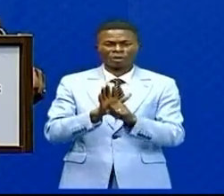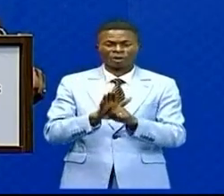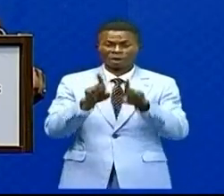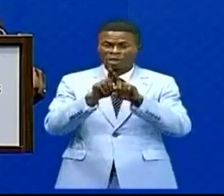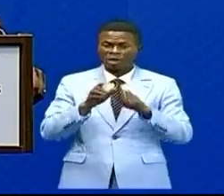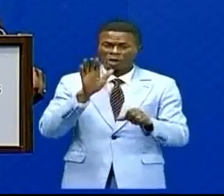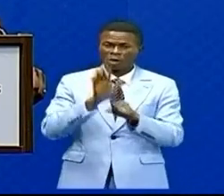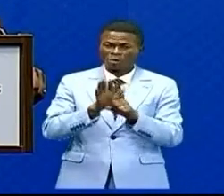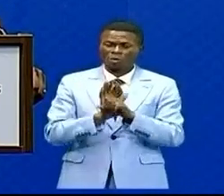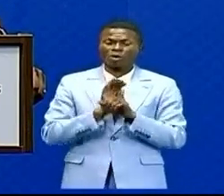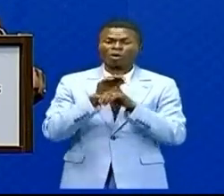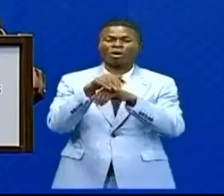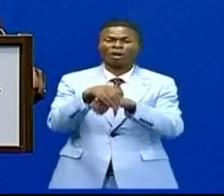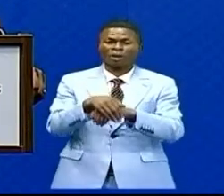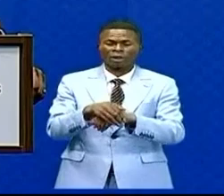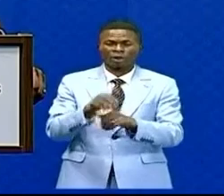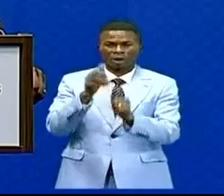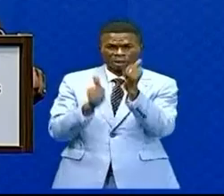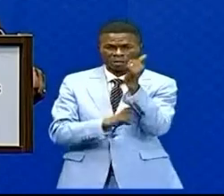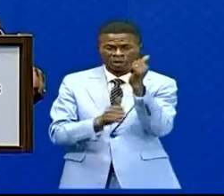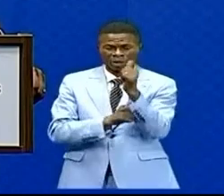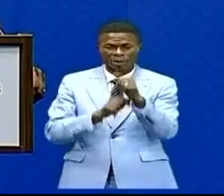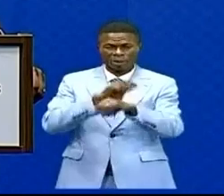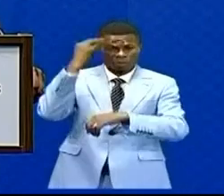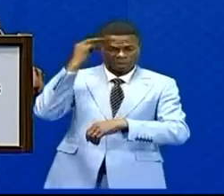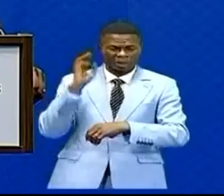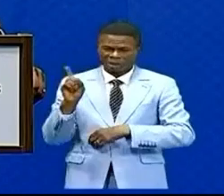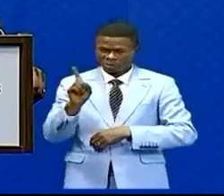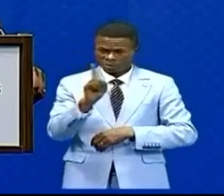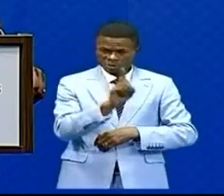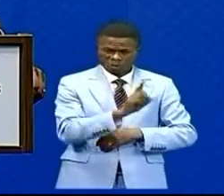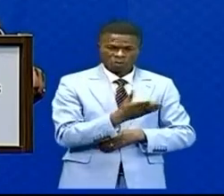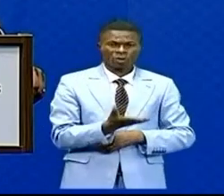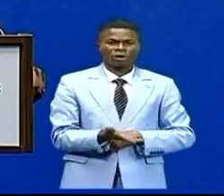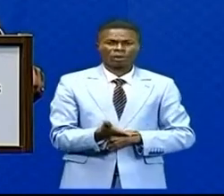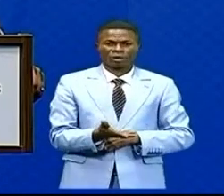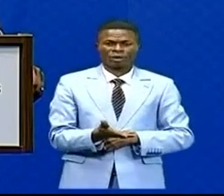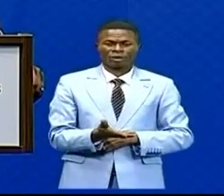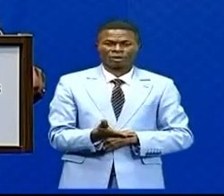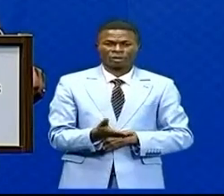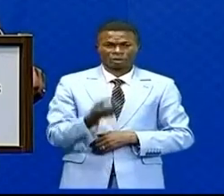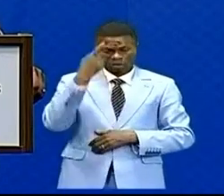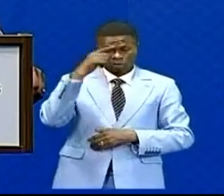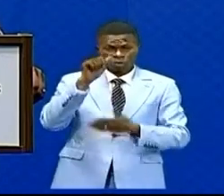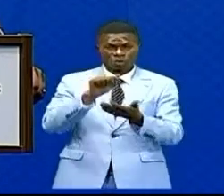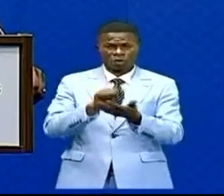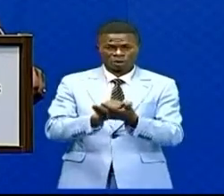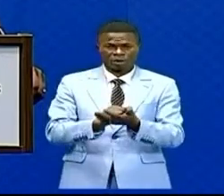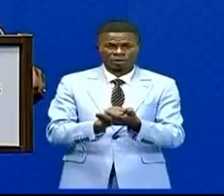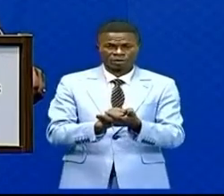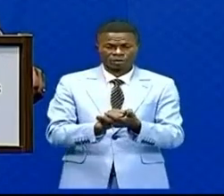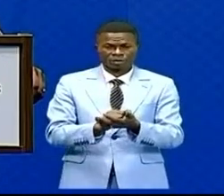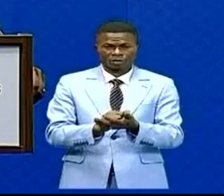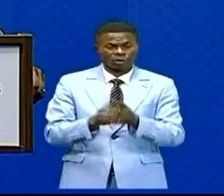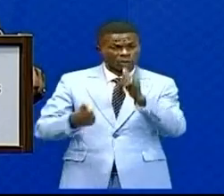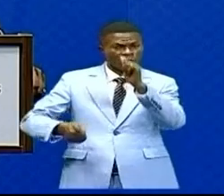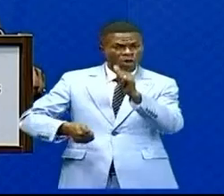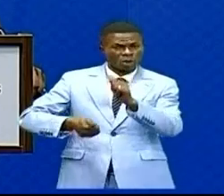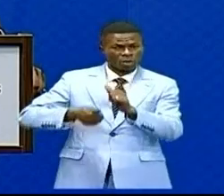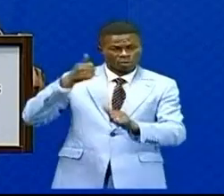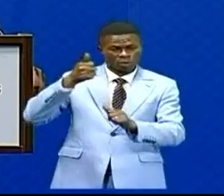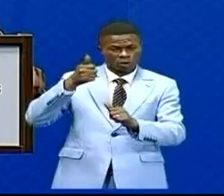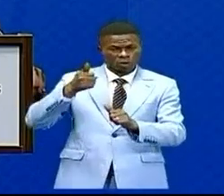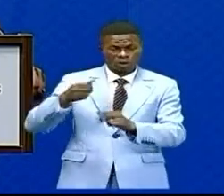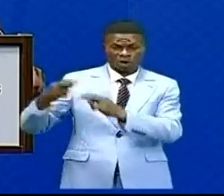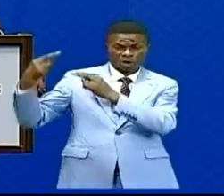forte implication de chaque ministère concerné. À ce titre, et au-delà de leurs